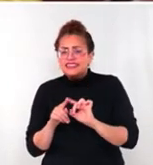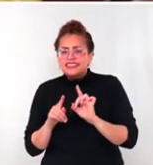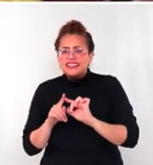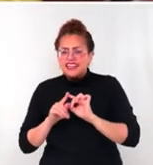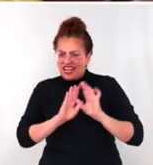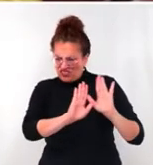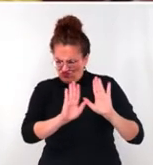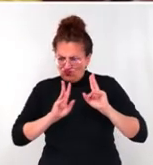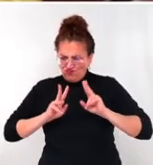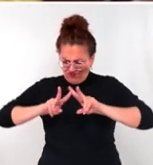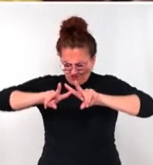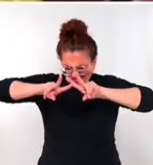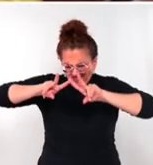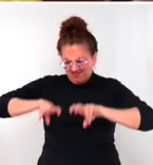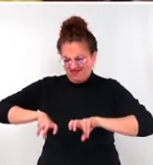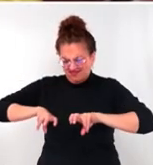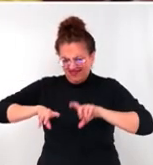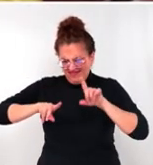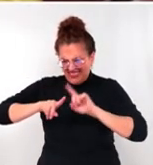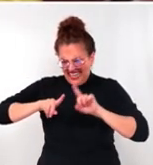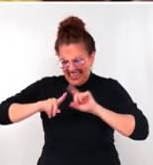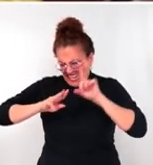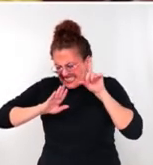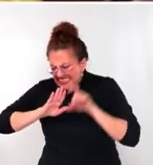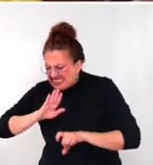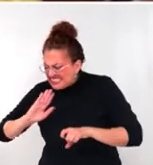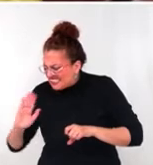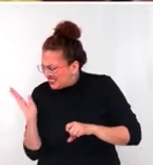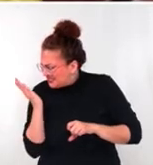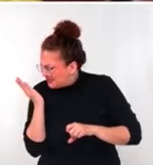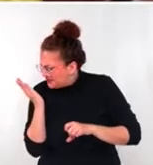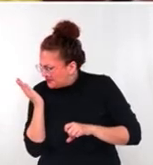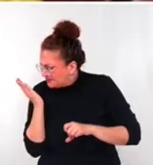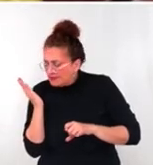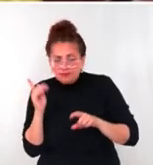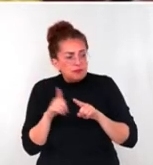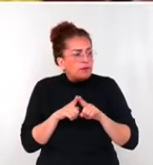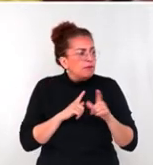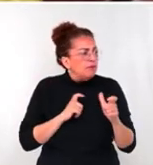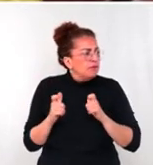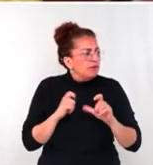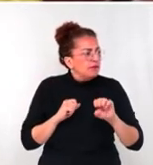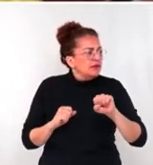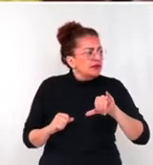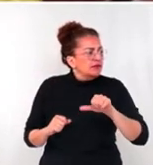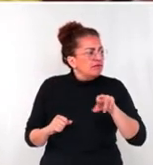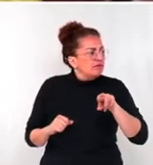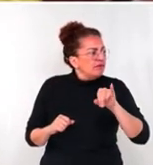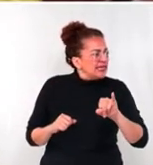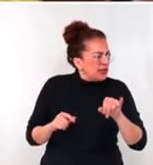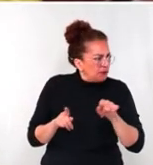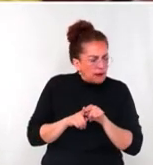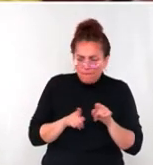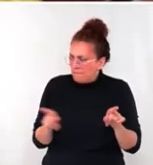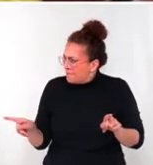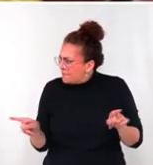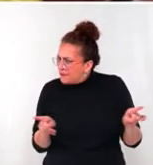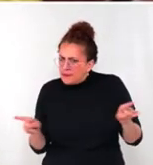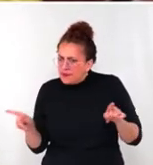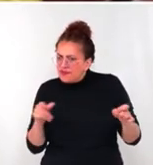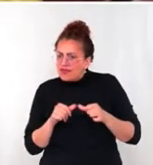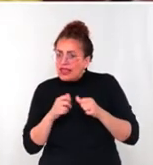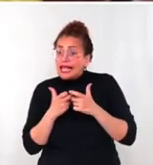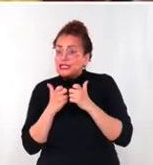Siari, quand on creuse dans le détail et qu'on regarde point par point, on se rend compte, comme l'a fait Thomas Cazenave sur les kilomètres de